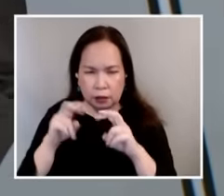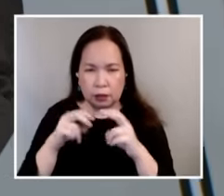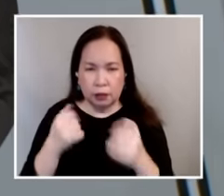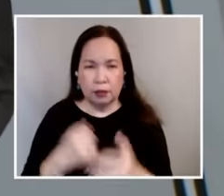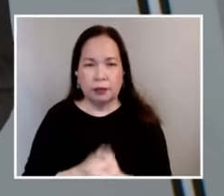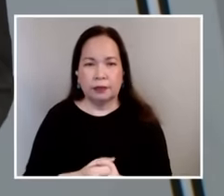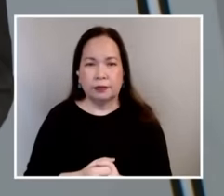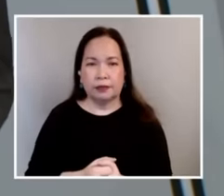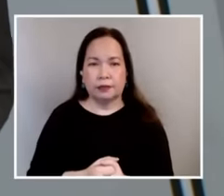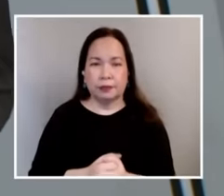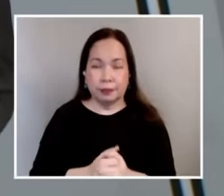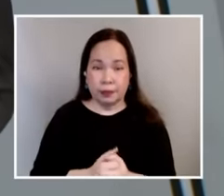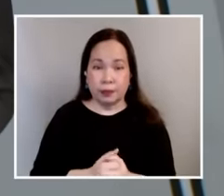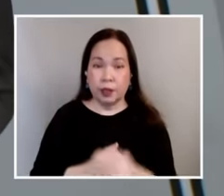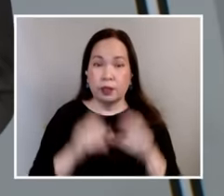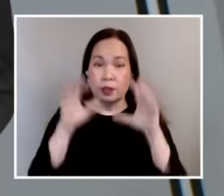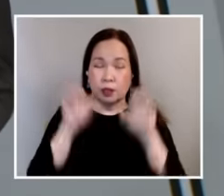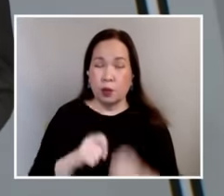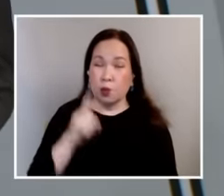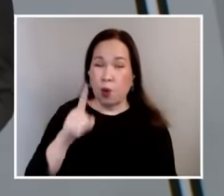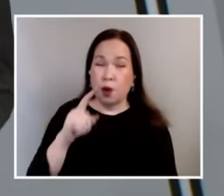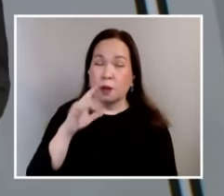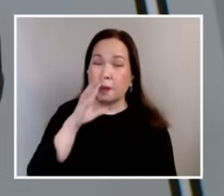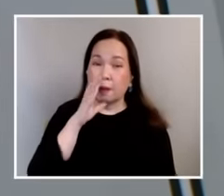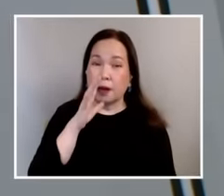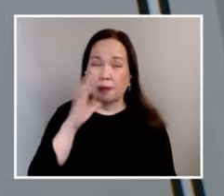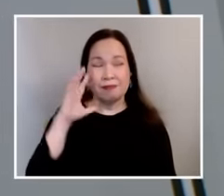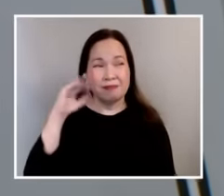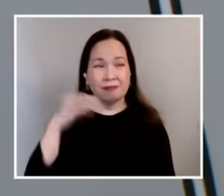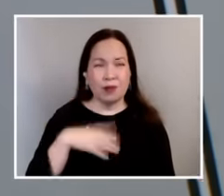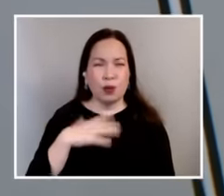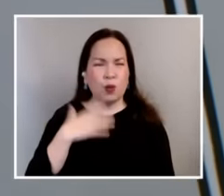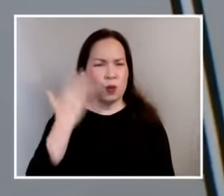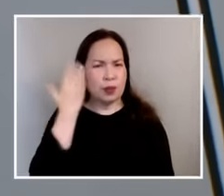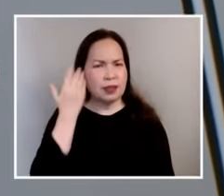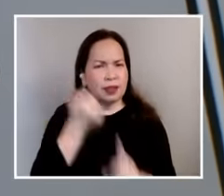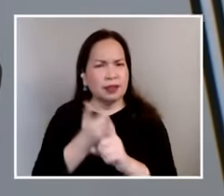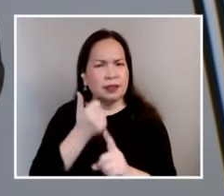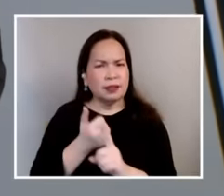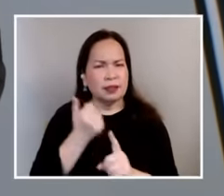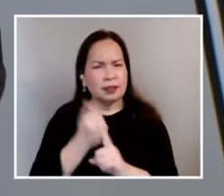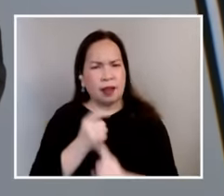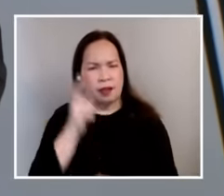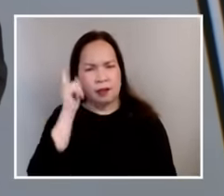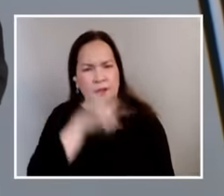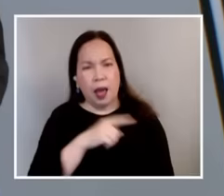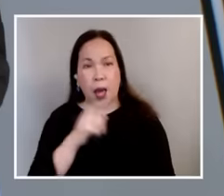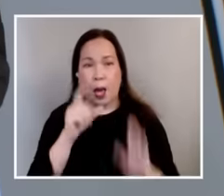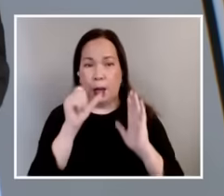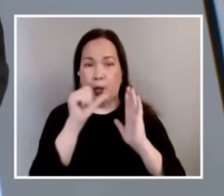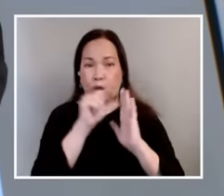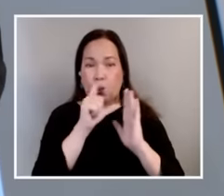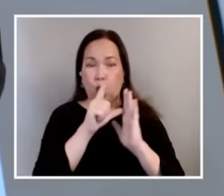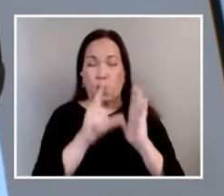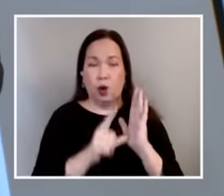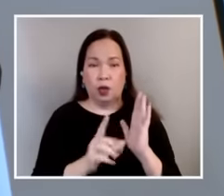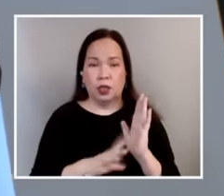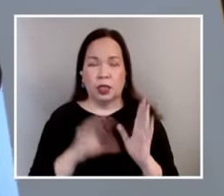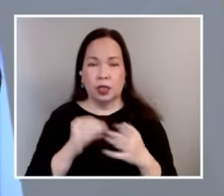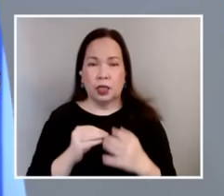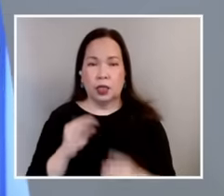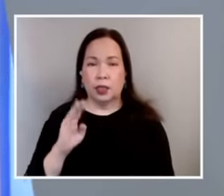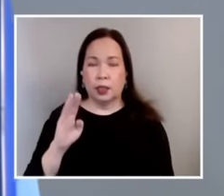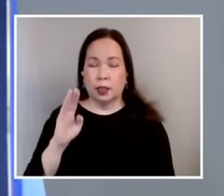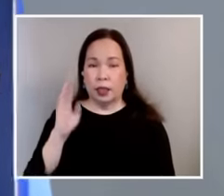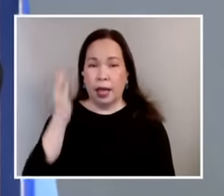Arestado ang isang ginang matapos umanong magpanggap na isang abogado sa Bacoor, Cavite. Umabot ng